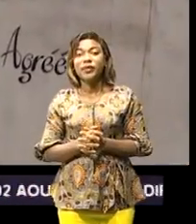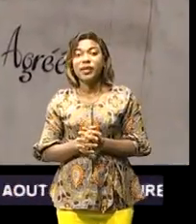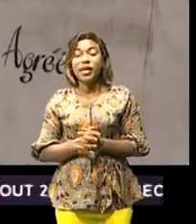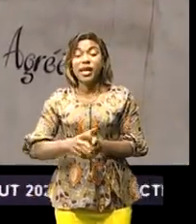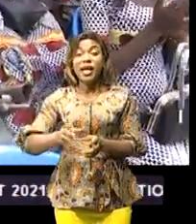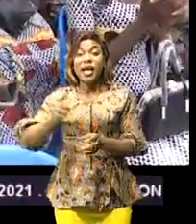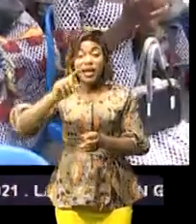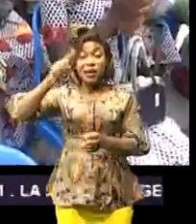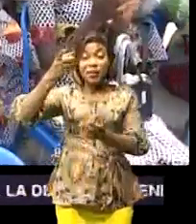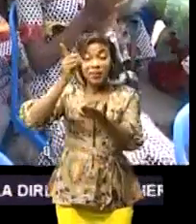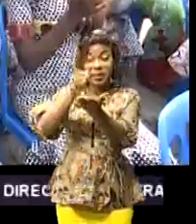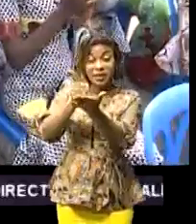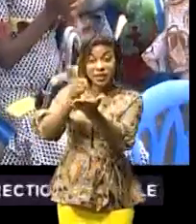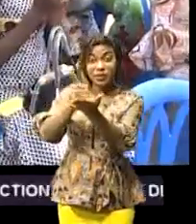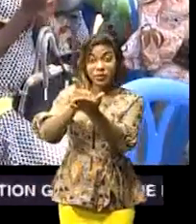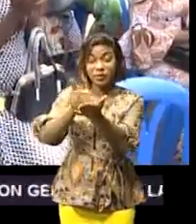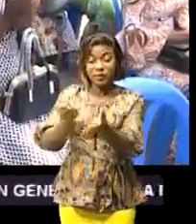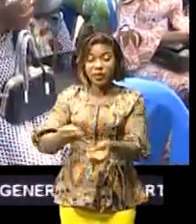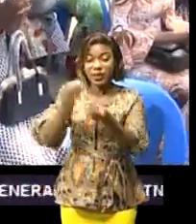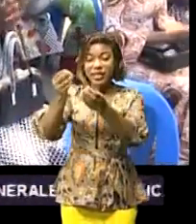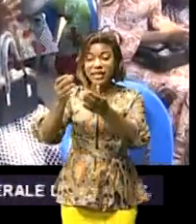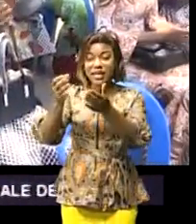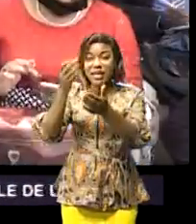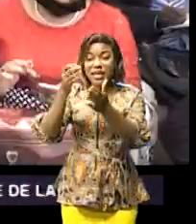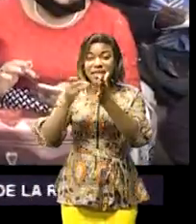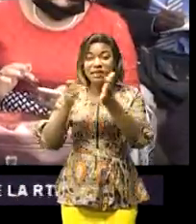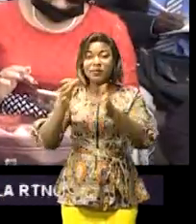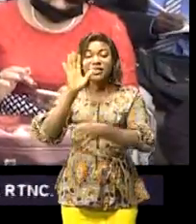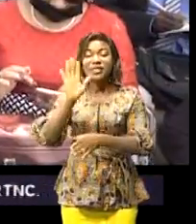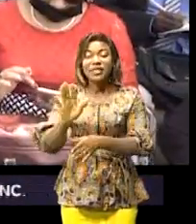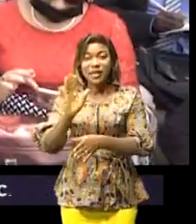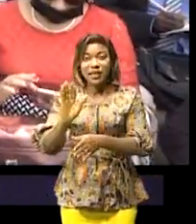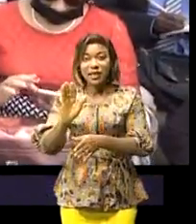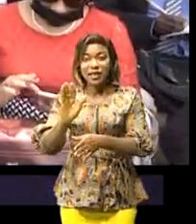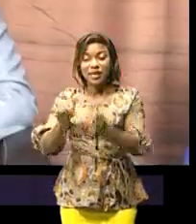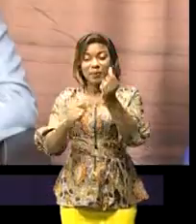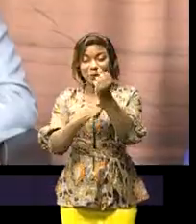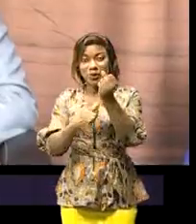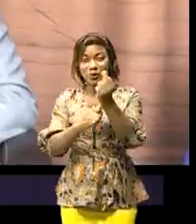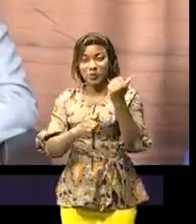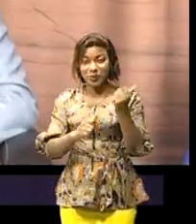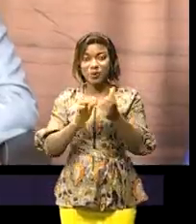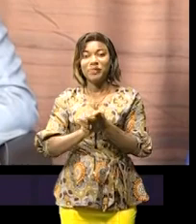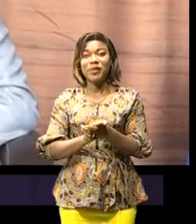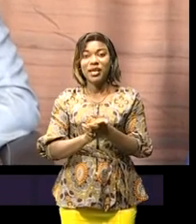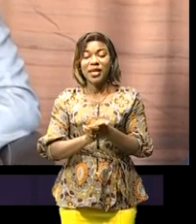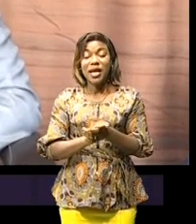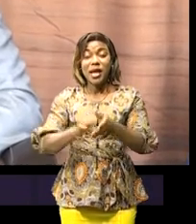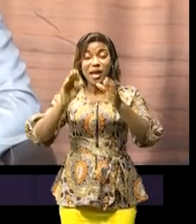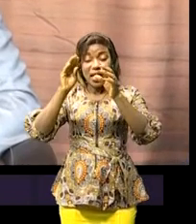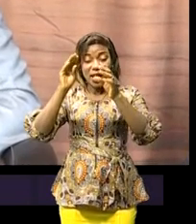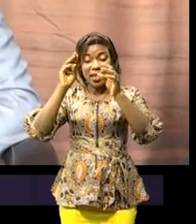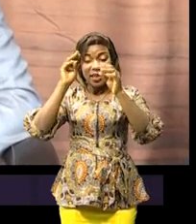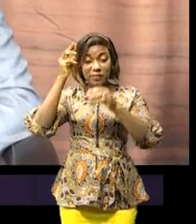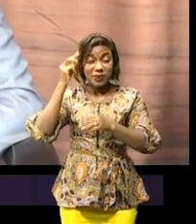diplômes homologués aux 75 lauréats de l'Institut national de travail social s'est déroulé devant le ministre de l'enseignement supérieur et